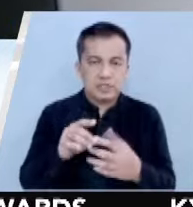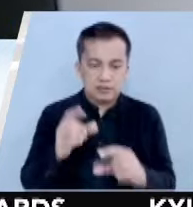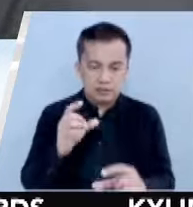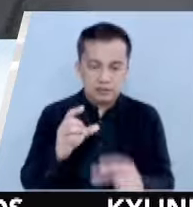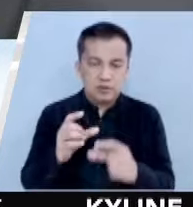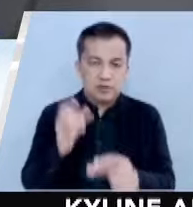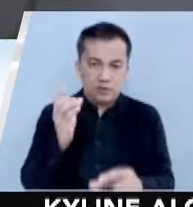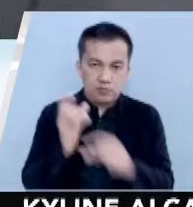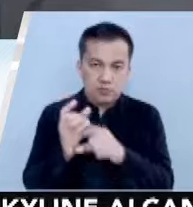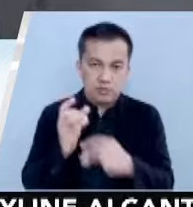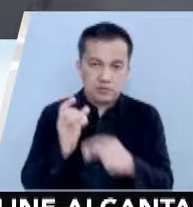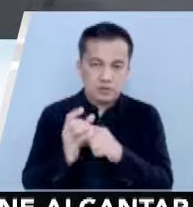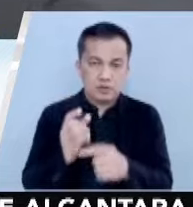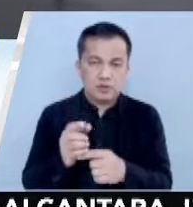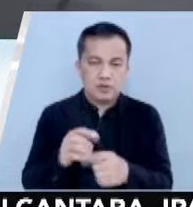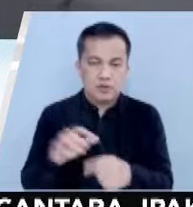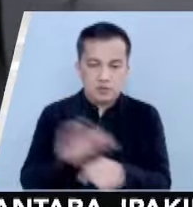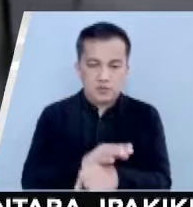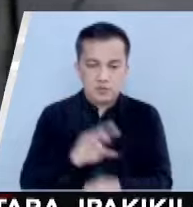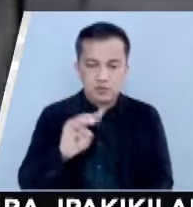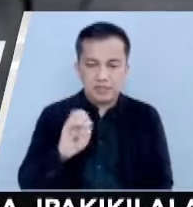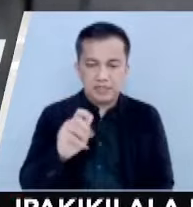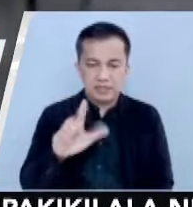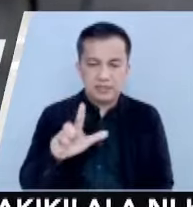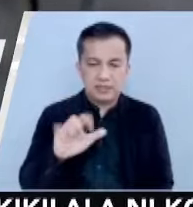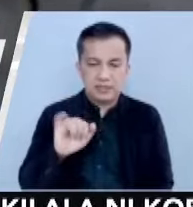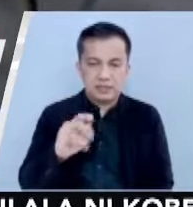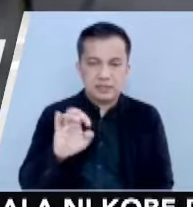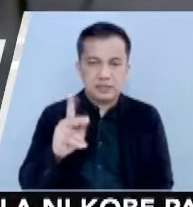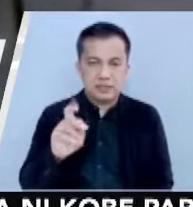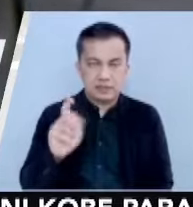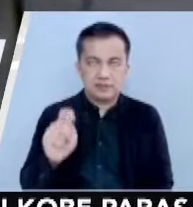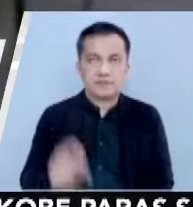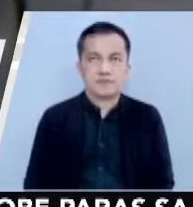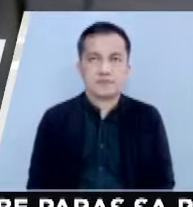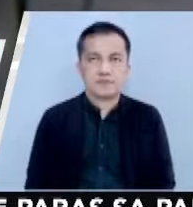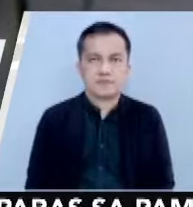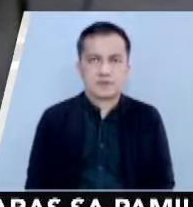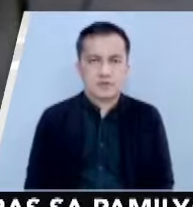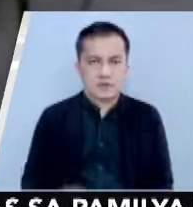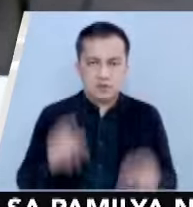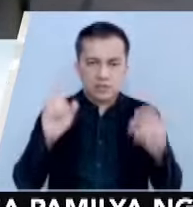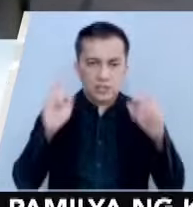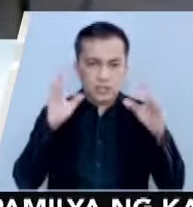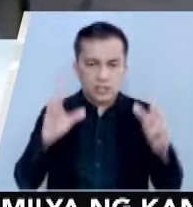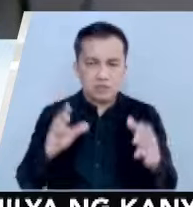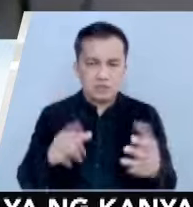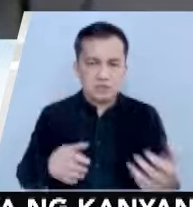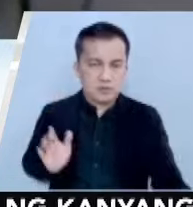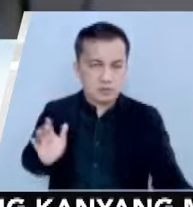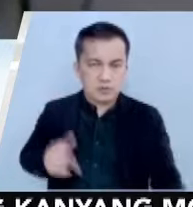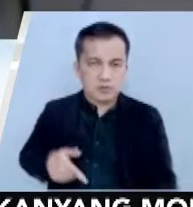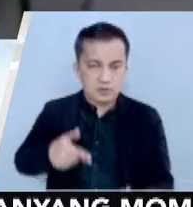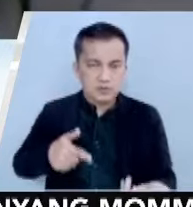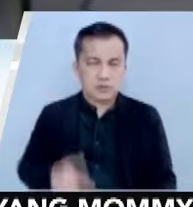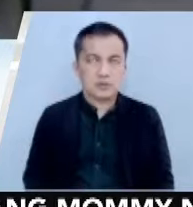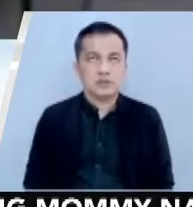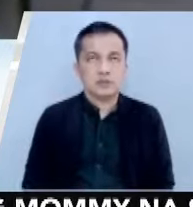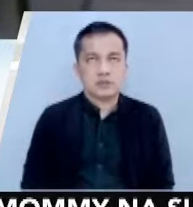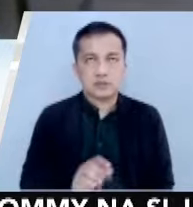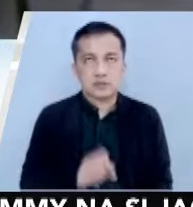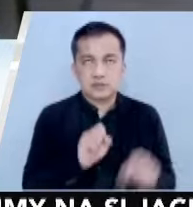jacket. Masyadong delikado itong mga kalibre ng firearms na kanilang supposedly ibinebenta.